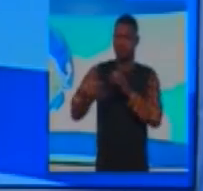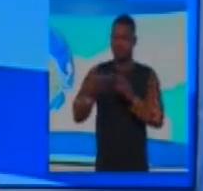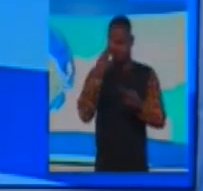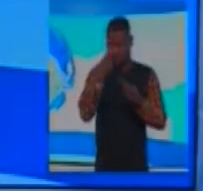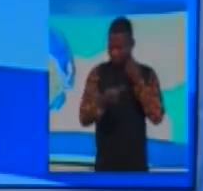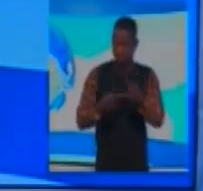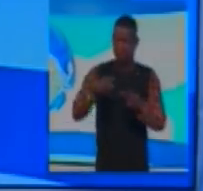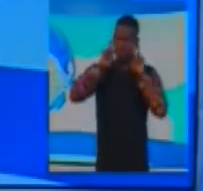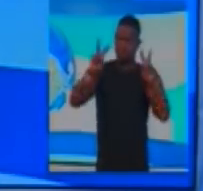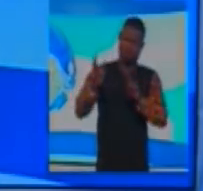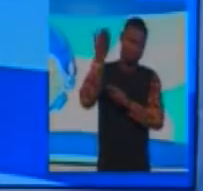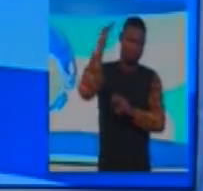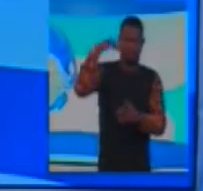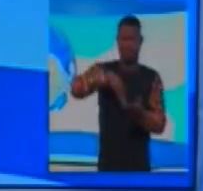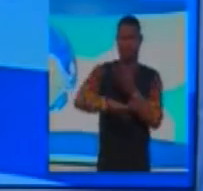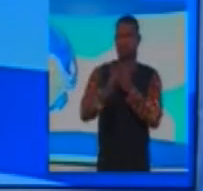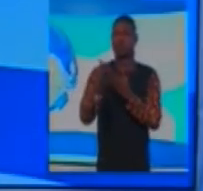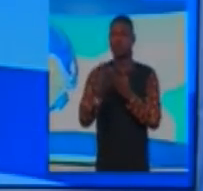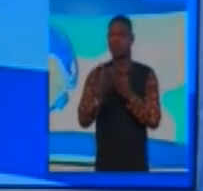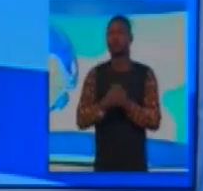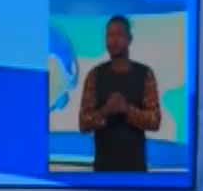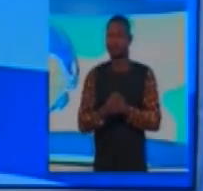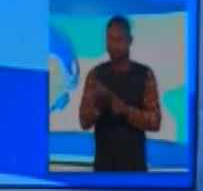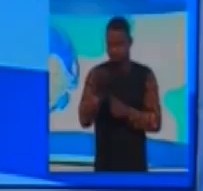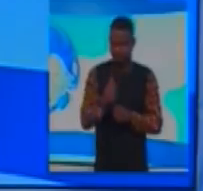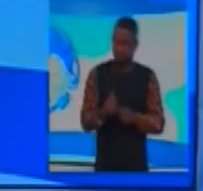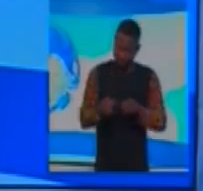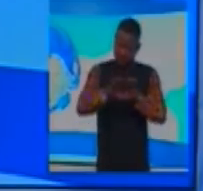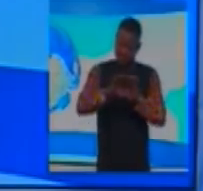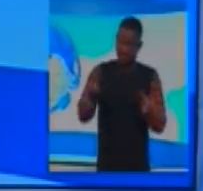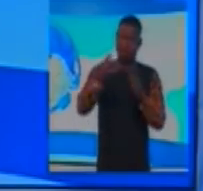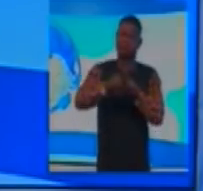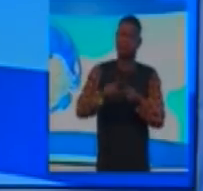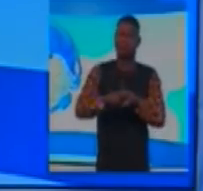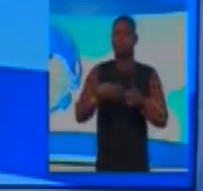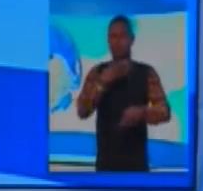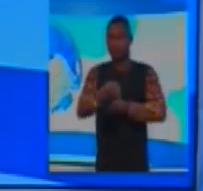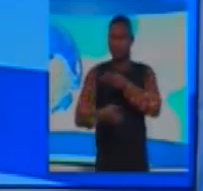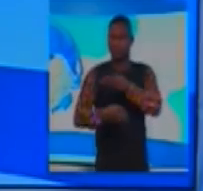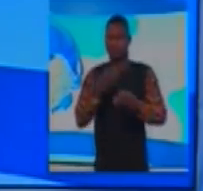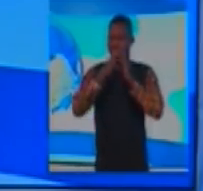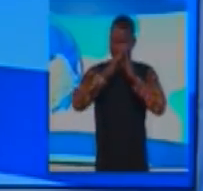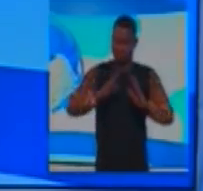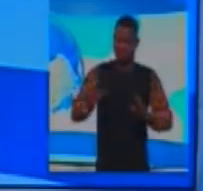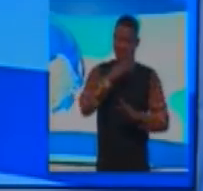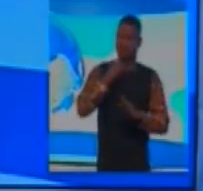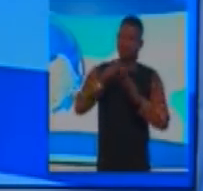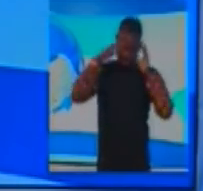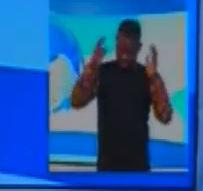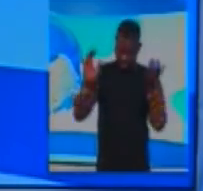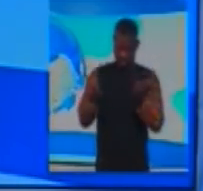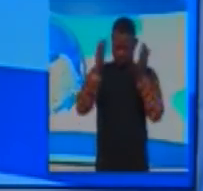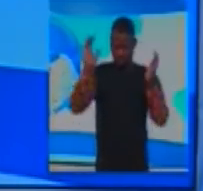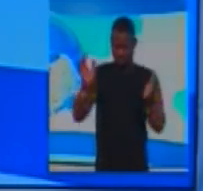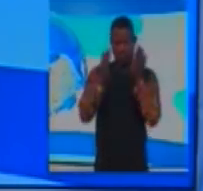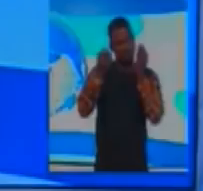Maurice Bonané, dans la foulée de cette visite de terrain, lance la commercialisation des 10 logements et félicite le promoteur pour